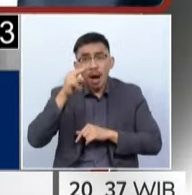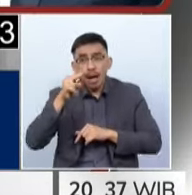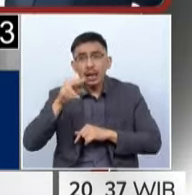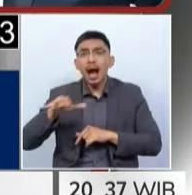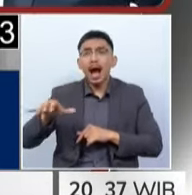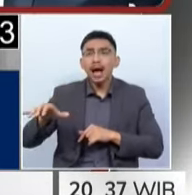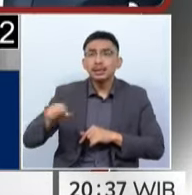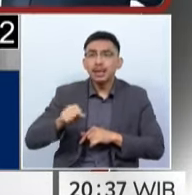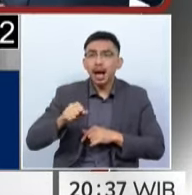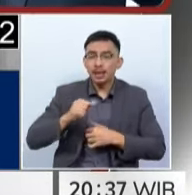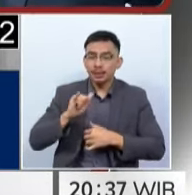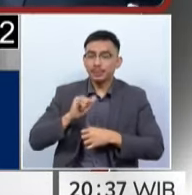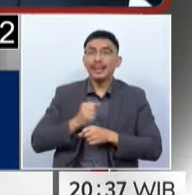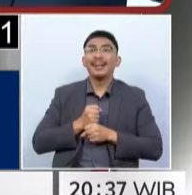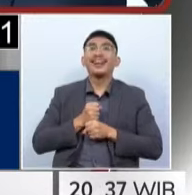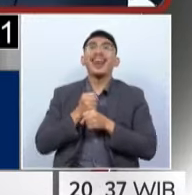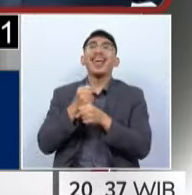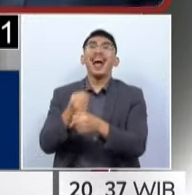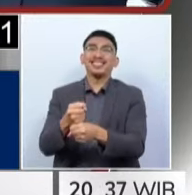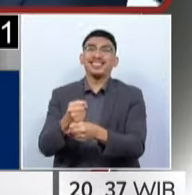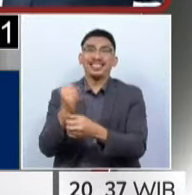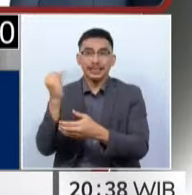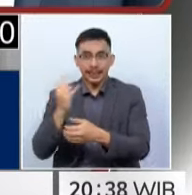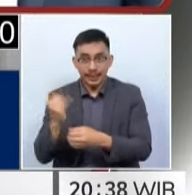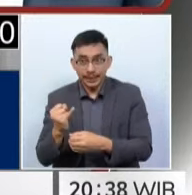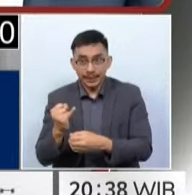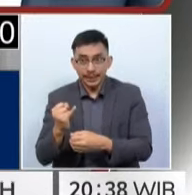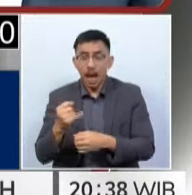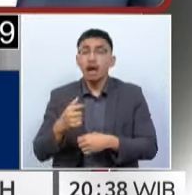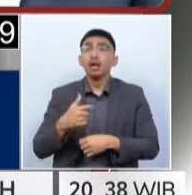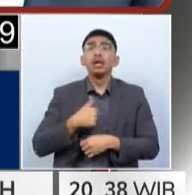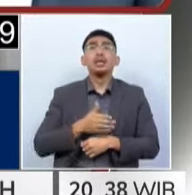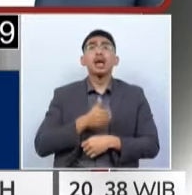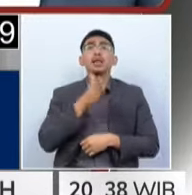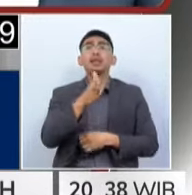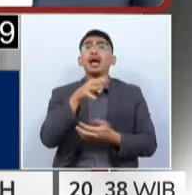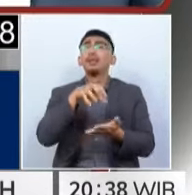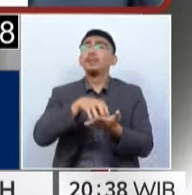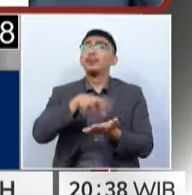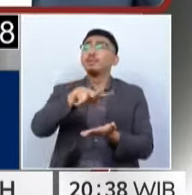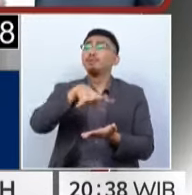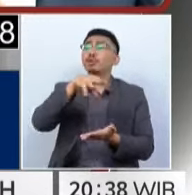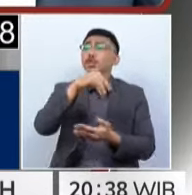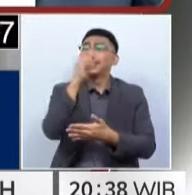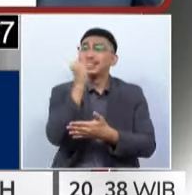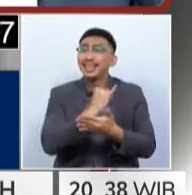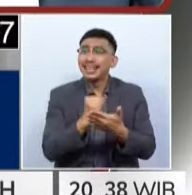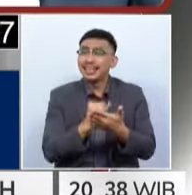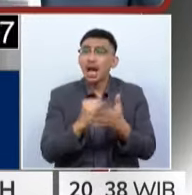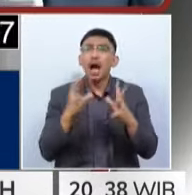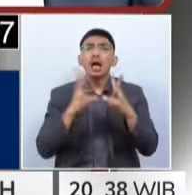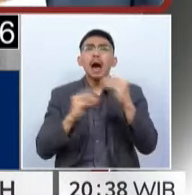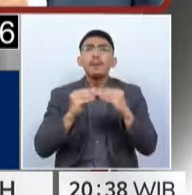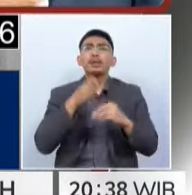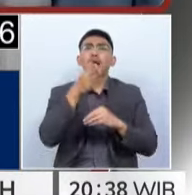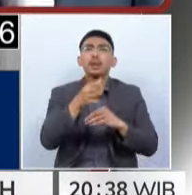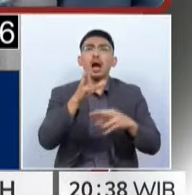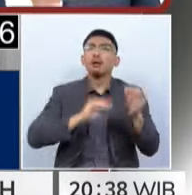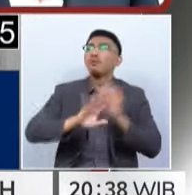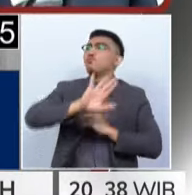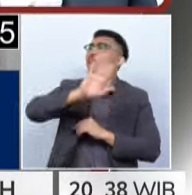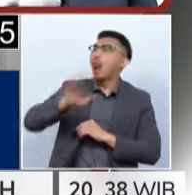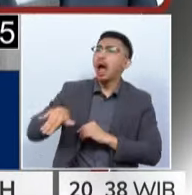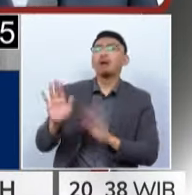pusat-pusat kegiatan kebudayaan kesenian di negara-negara yang dikunjungi bukan hanya datang rapat lalu pulang tapi datang di sana